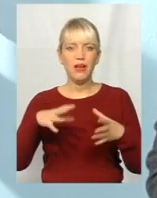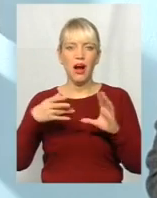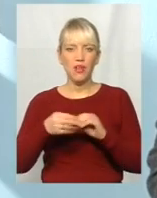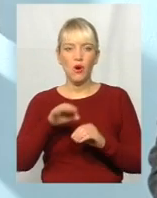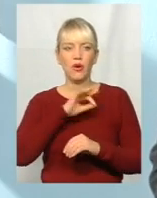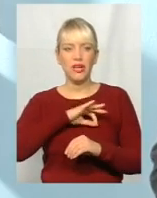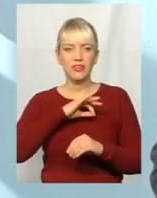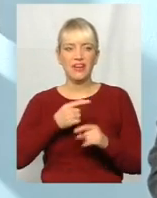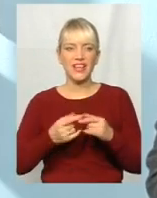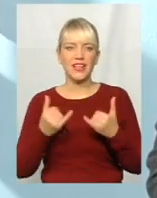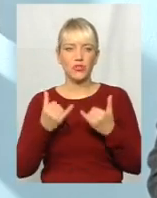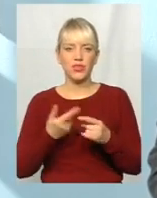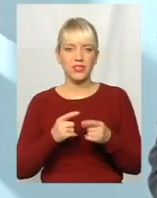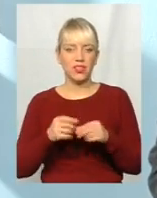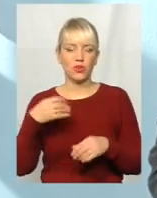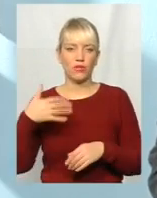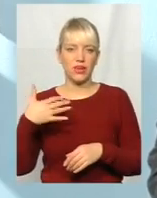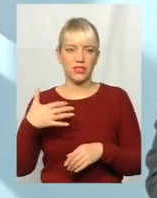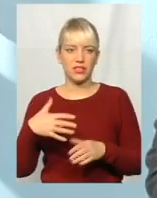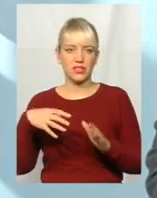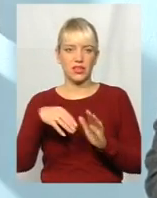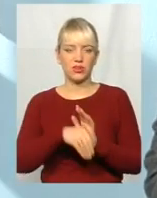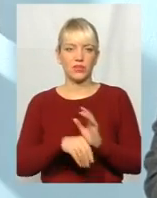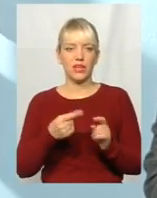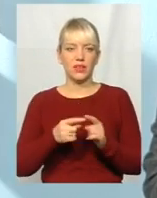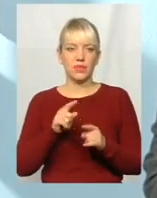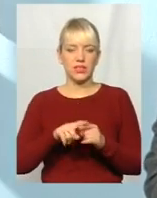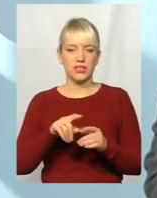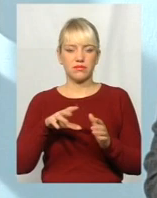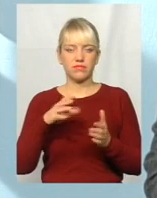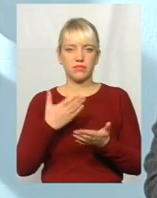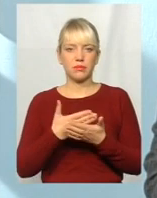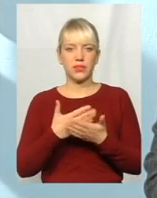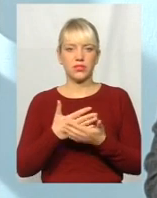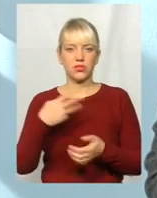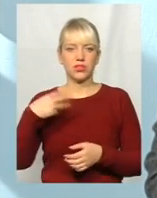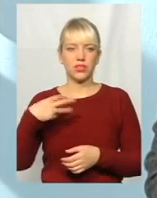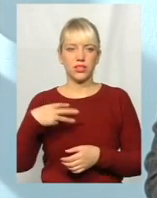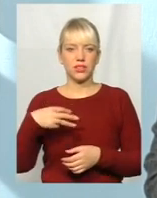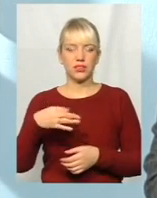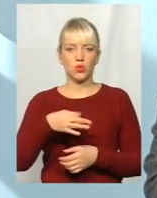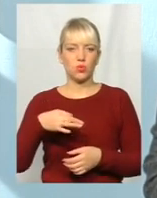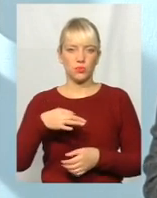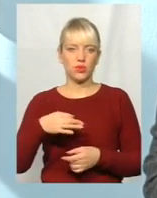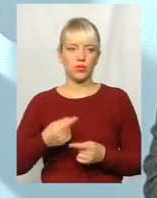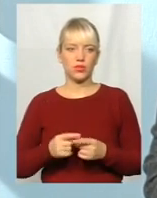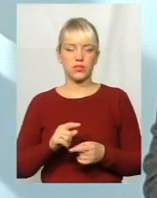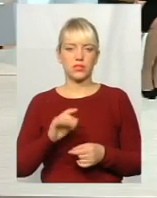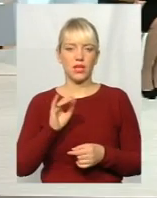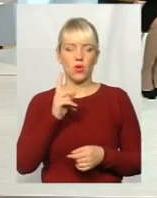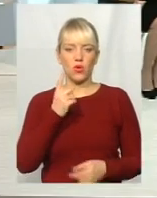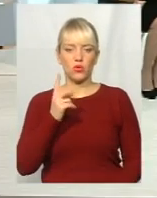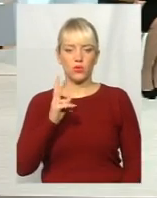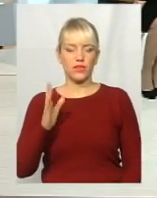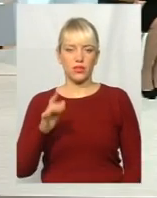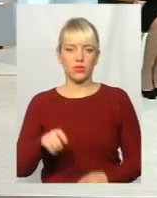На сьогодні це дуже дороговартісна складова і вона займає десь 30 копійок з того самого квадратного метру.